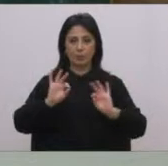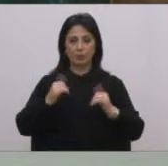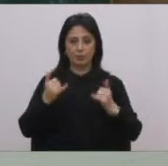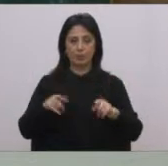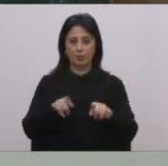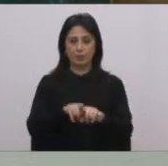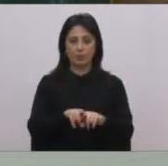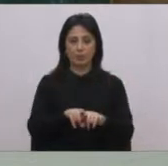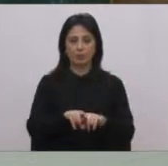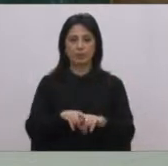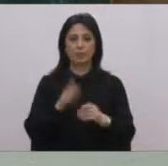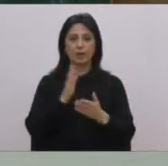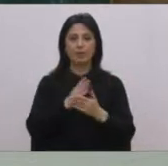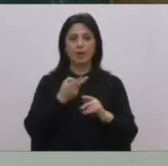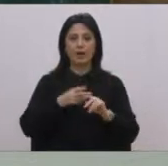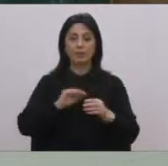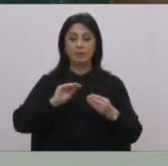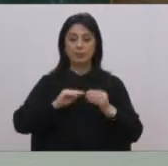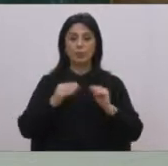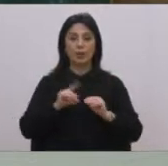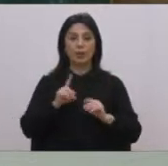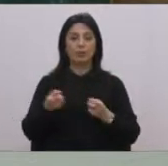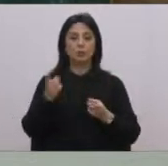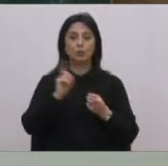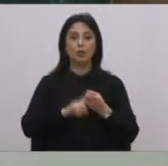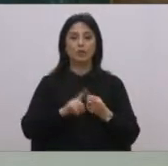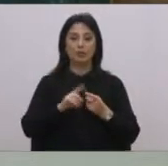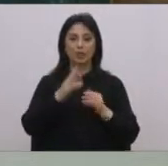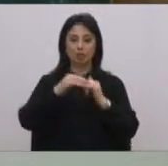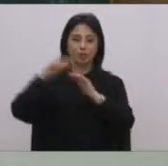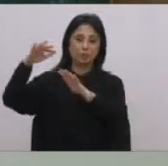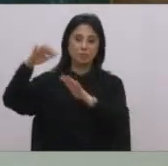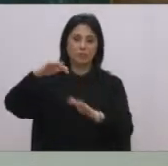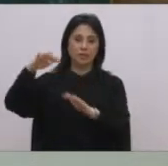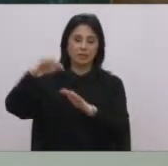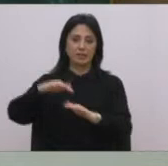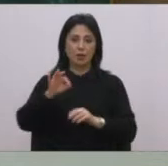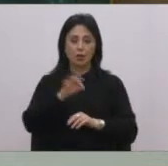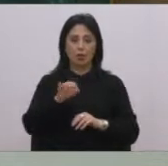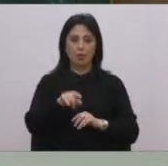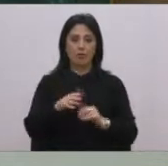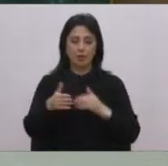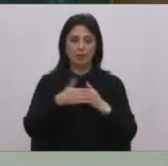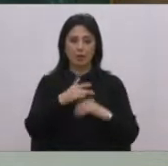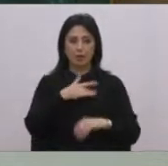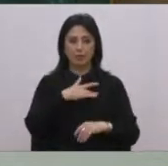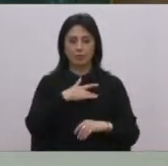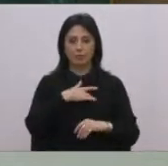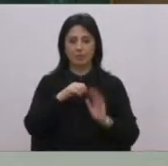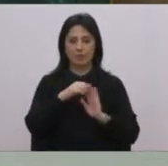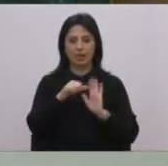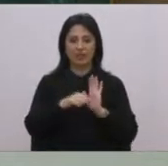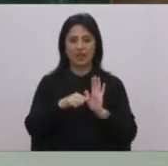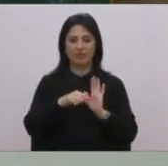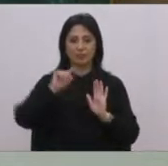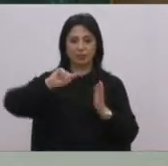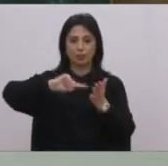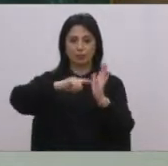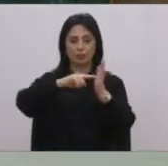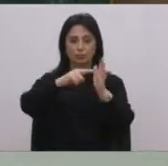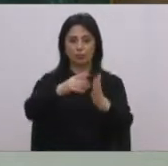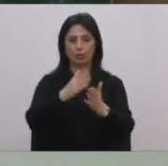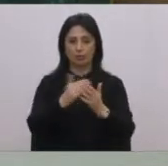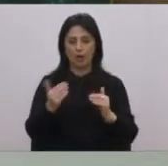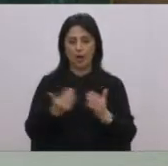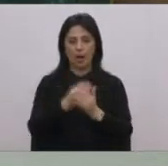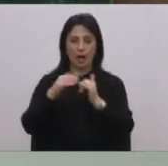დღესაც გვაქვს ის გამოწვევა, რომელიც უკავშირდება მეწყრულ უბნებს. დაახლოებით 16-მდე უბანი არის, რომელიც